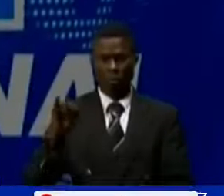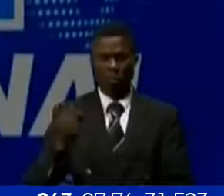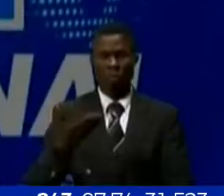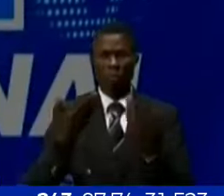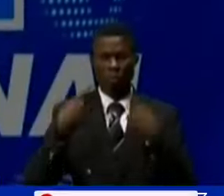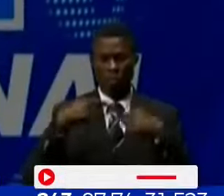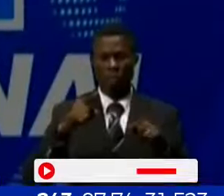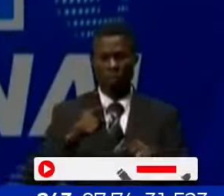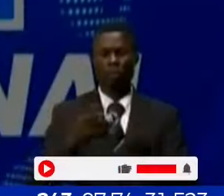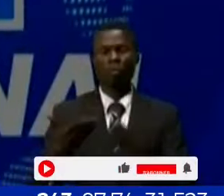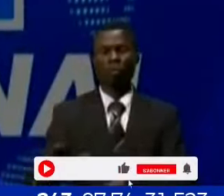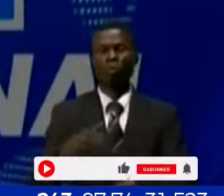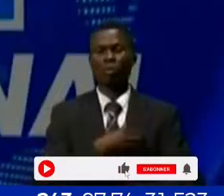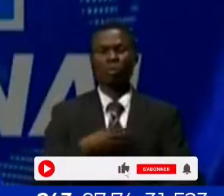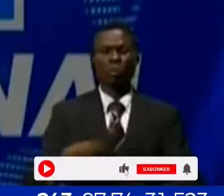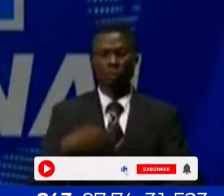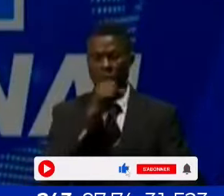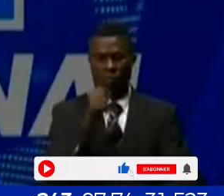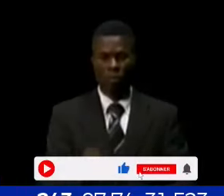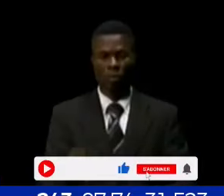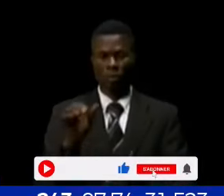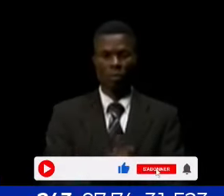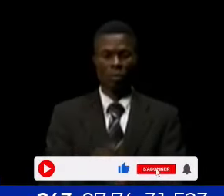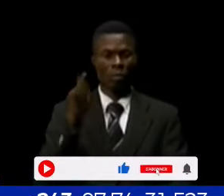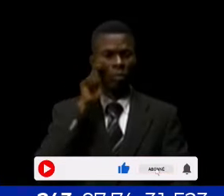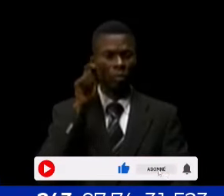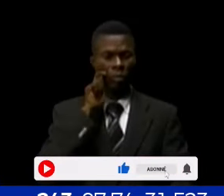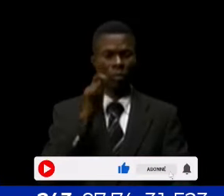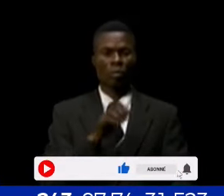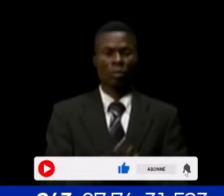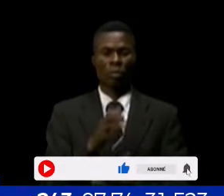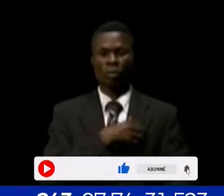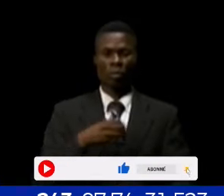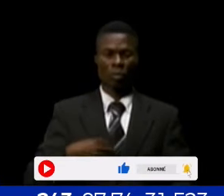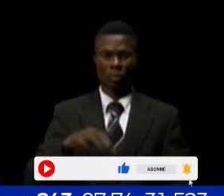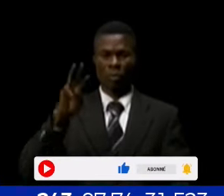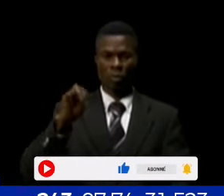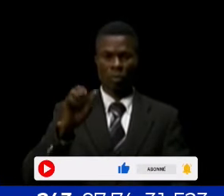décès de leur mère, grand-mère, épouse, tante et belle-mère, Madame Malou